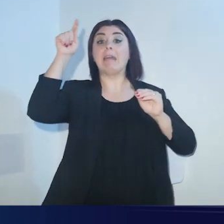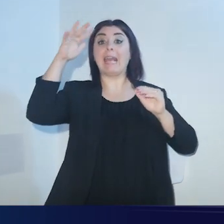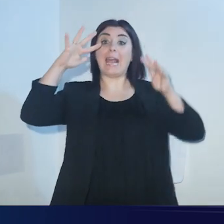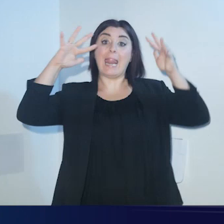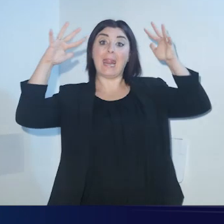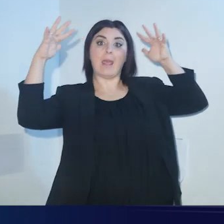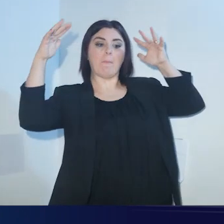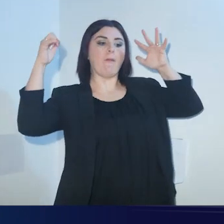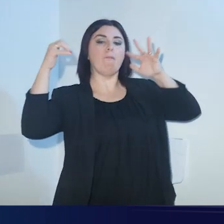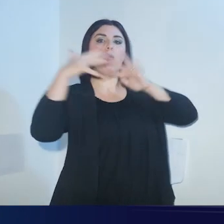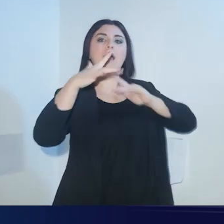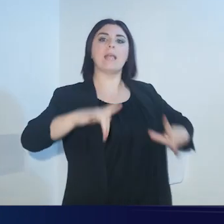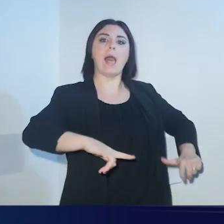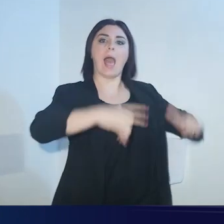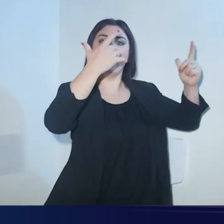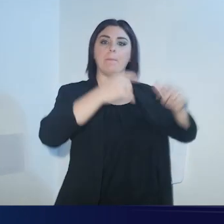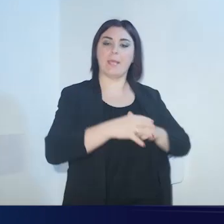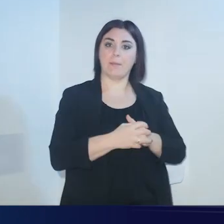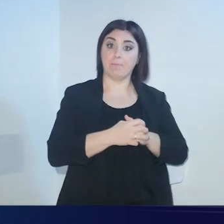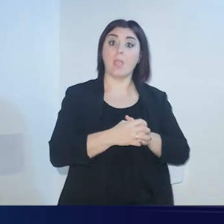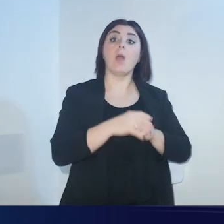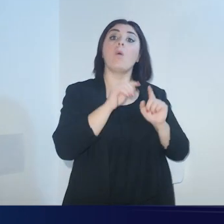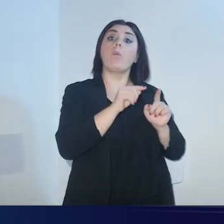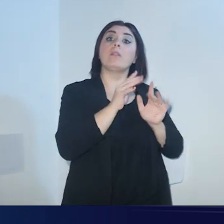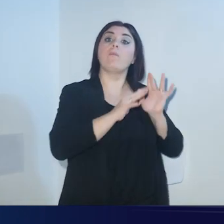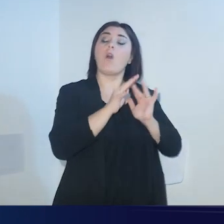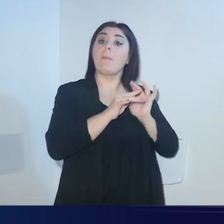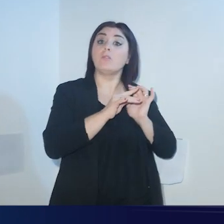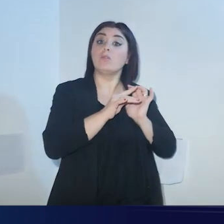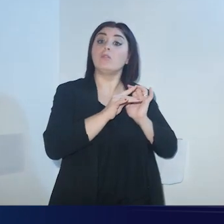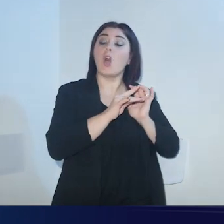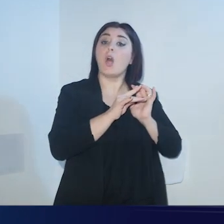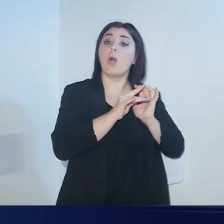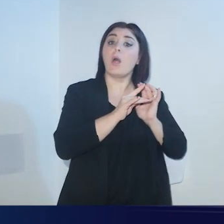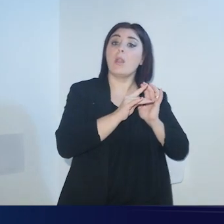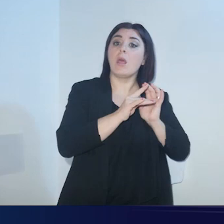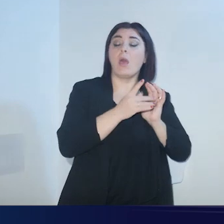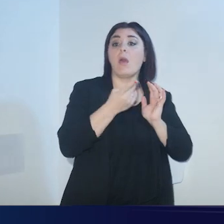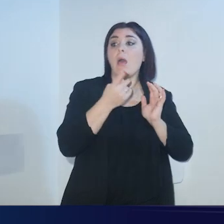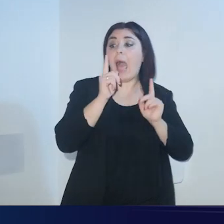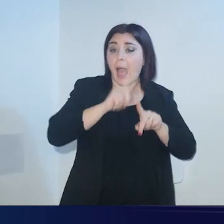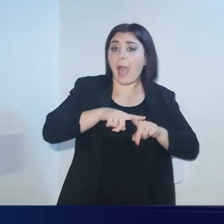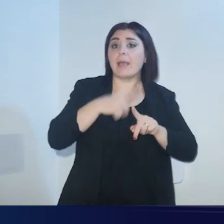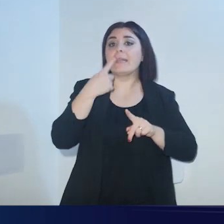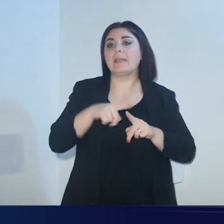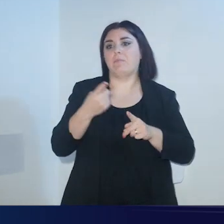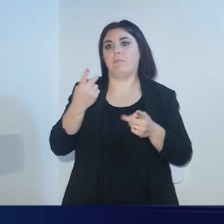influito sugli alberi, quindi informazioni anche poi sugli esseri viventi.